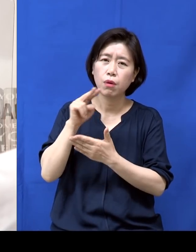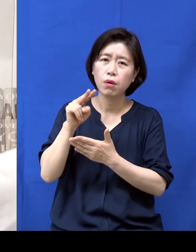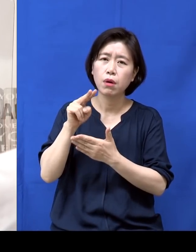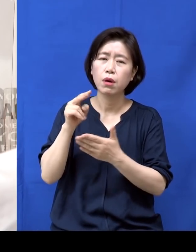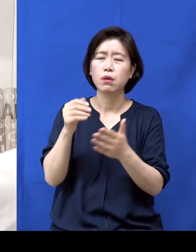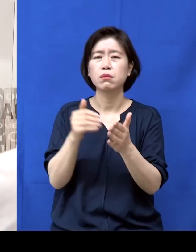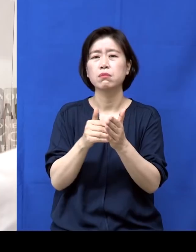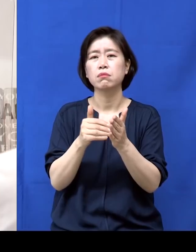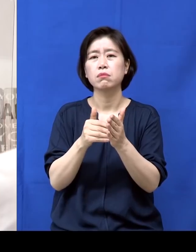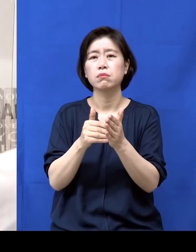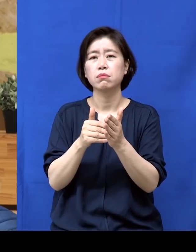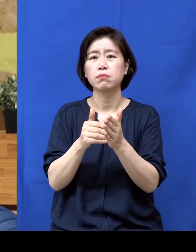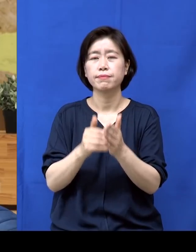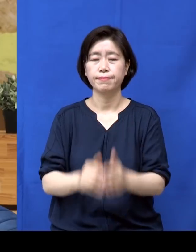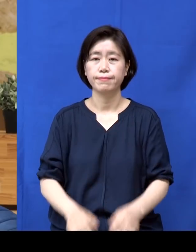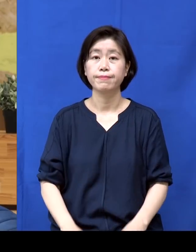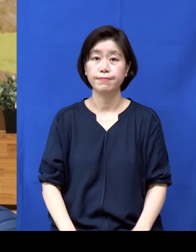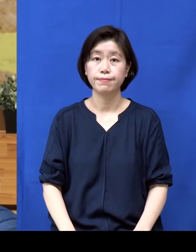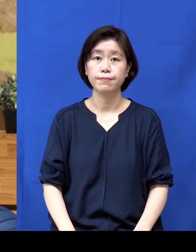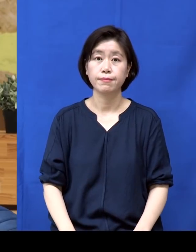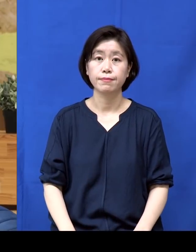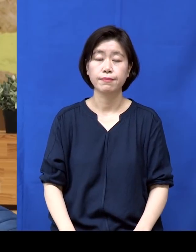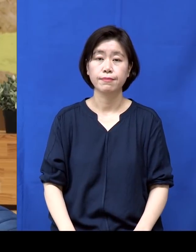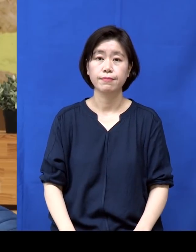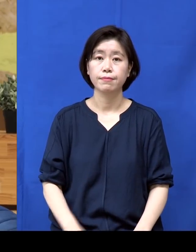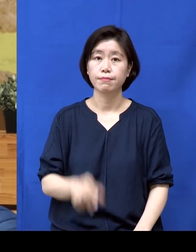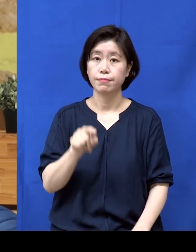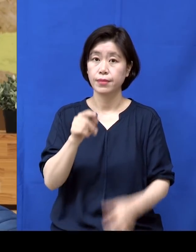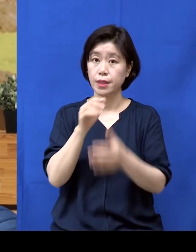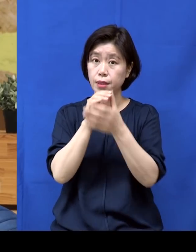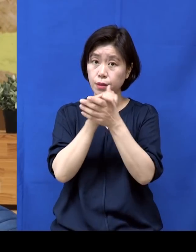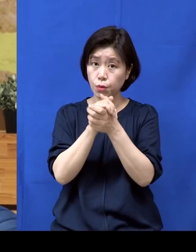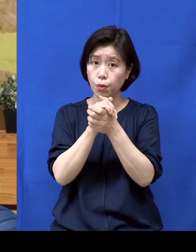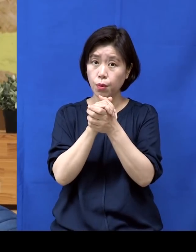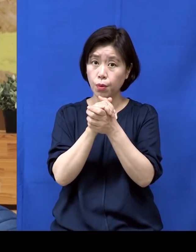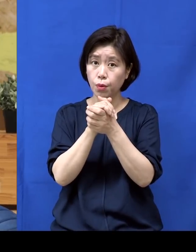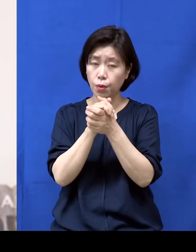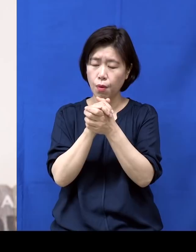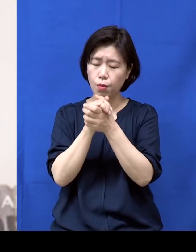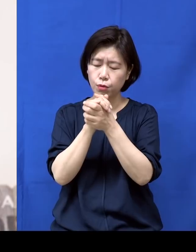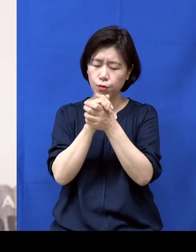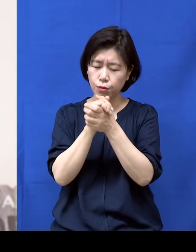이렇게 부르짖기만 했던 것 같아요. 네. 그 기도를 하다가